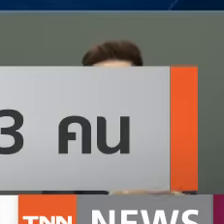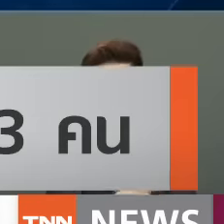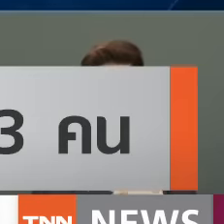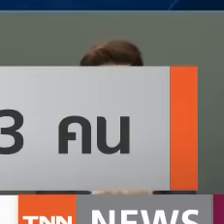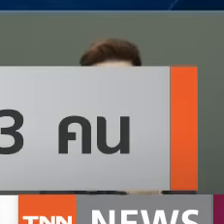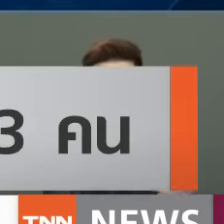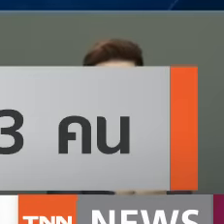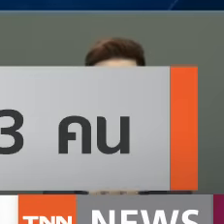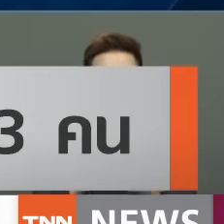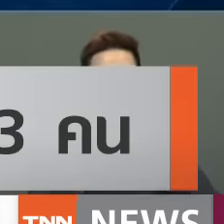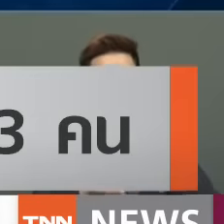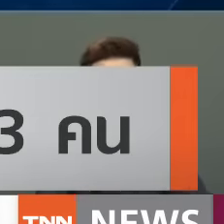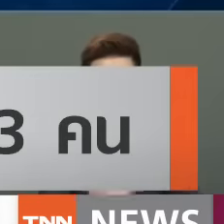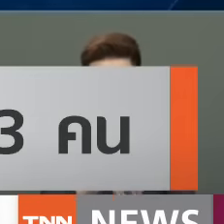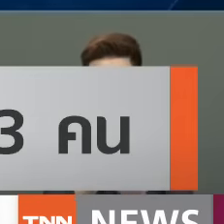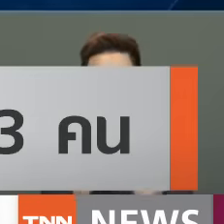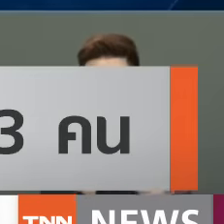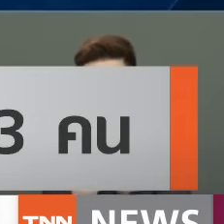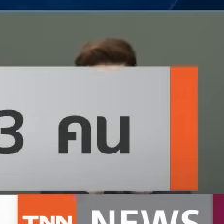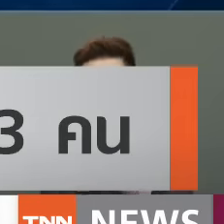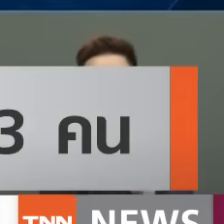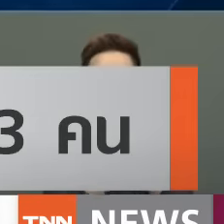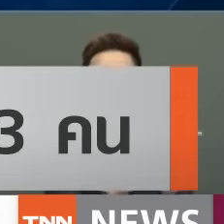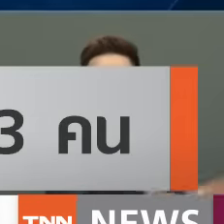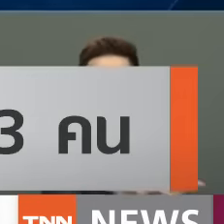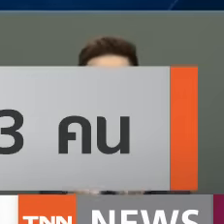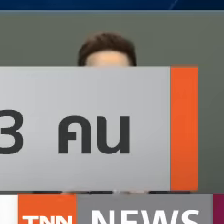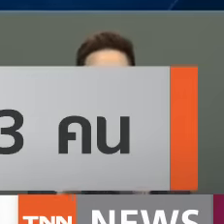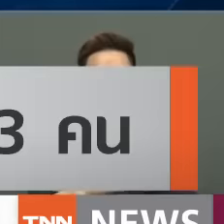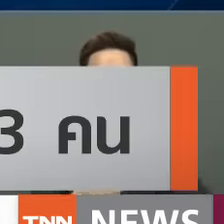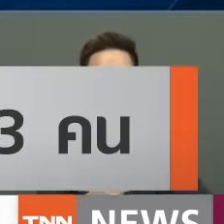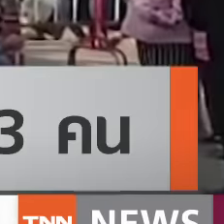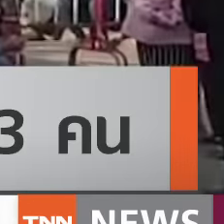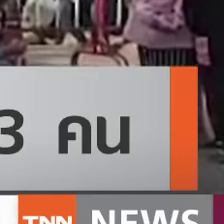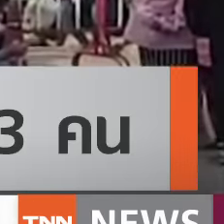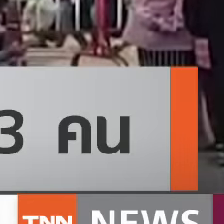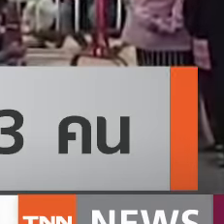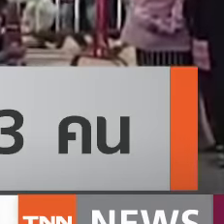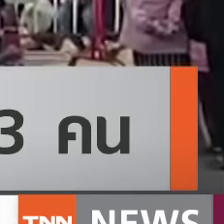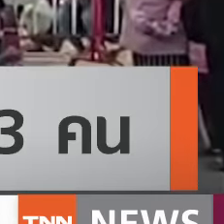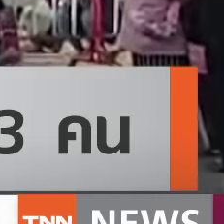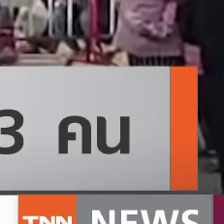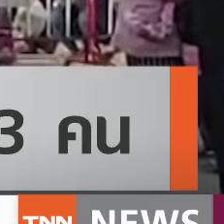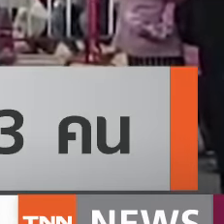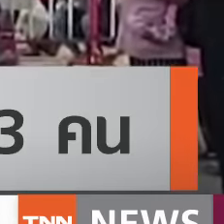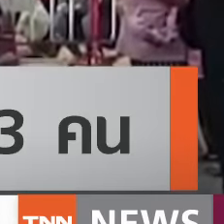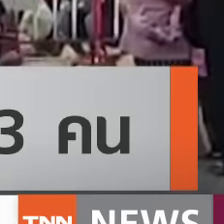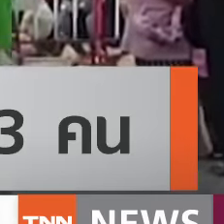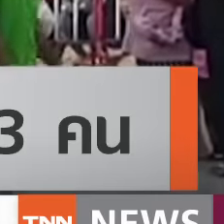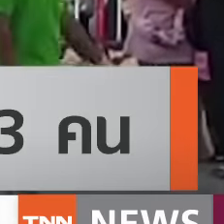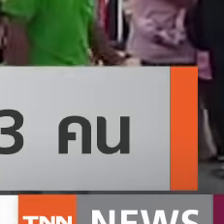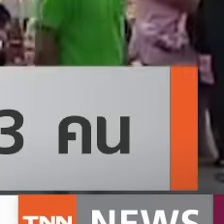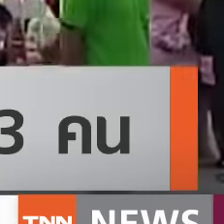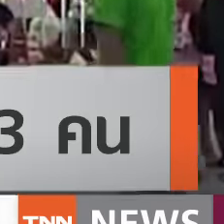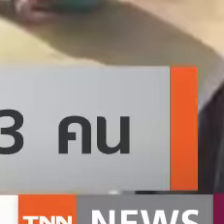ล่าสุดวันนี้เริ่มจะพบแนวโน้มผู้ป่วยลดลงแล้วนะคะผู้ติดเชื้อรายใหม่อยู่ที่163คนค่ะการคัดกรองเชิงรุก